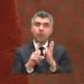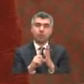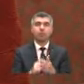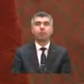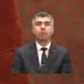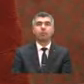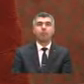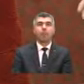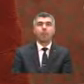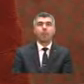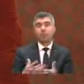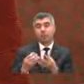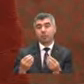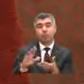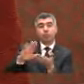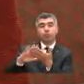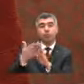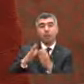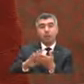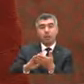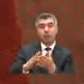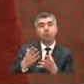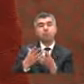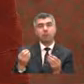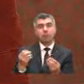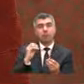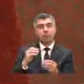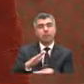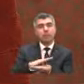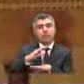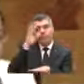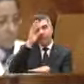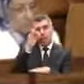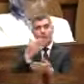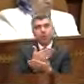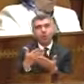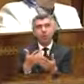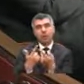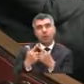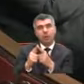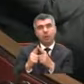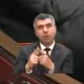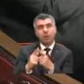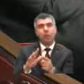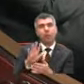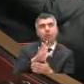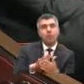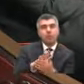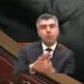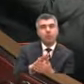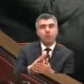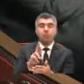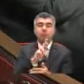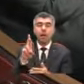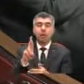حضور للمجتمع المدني وحضور التمثيلية السياسية كذلك، وكل ذلك تم تحت إشراف جلالة الملك